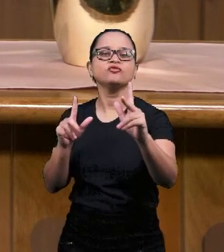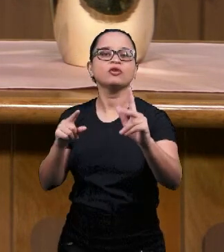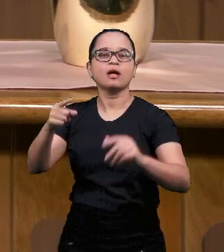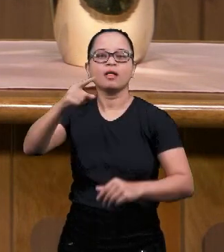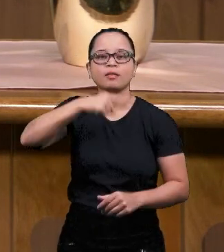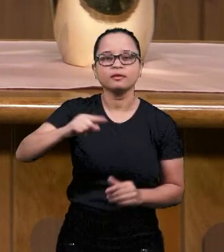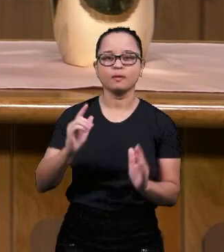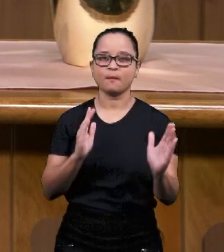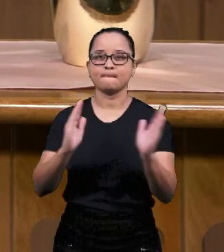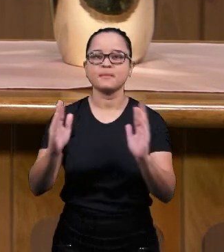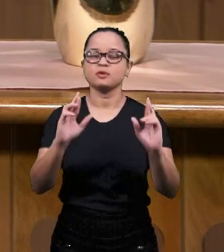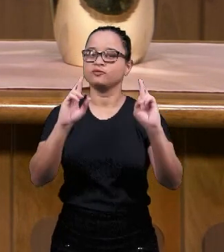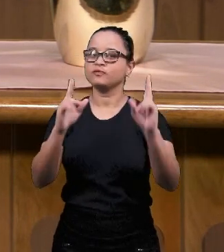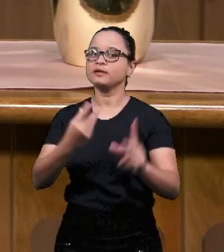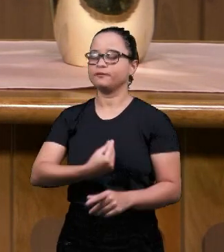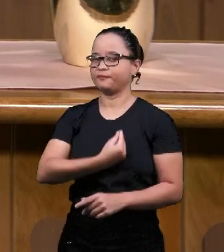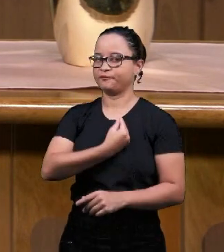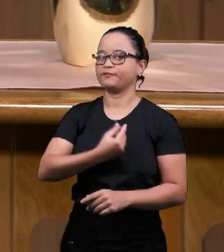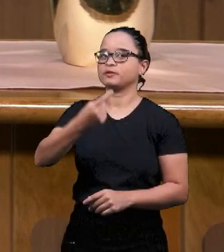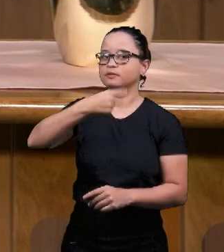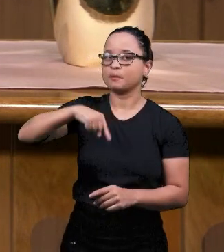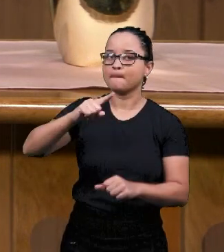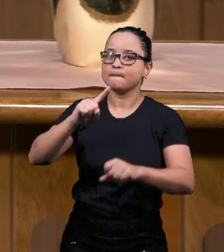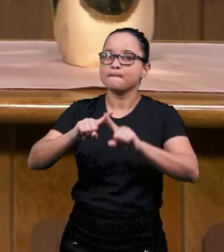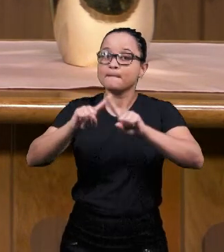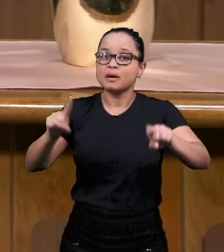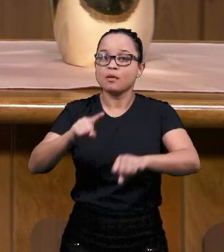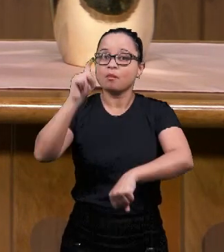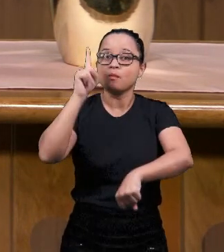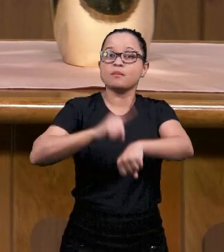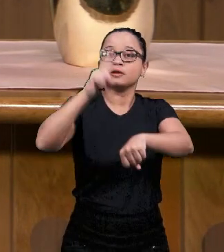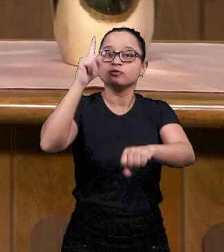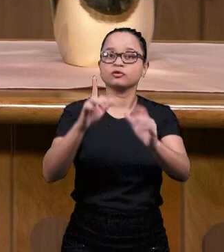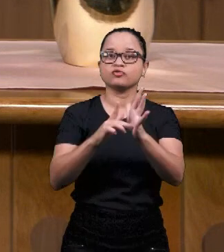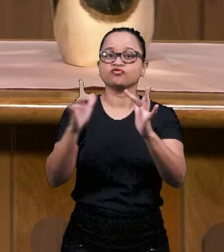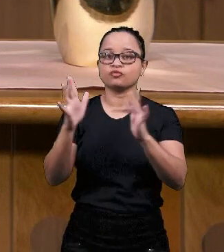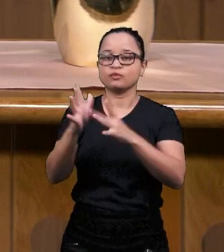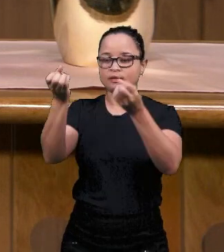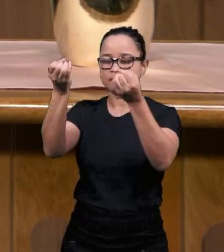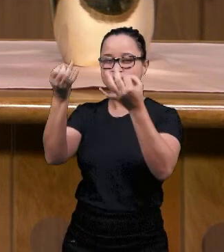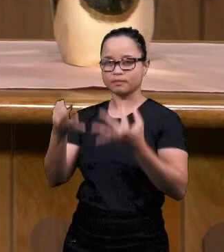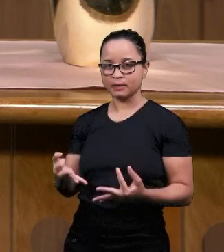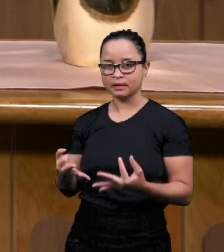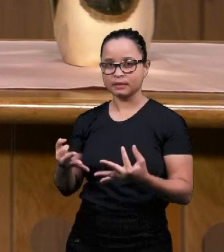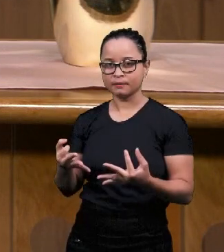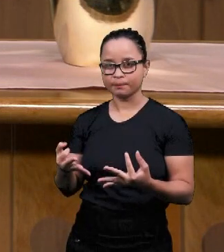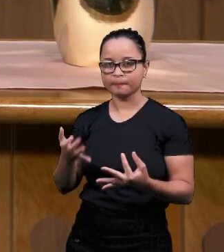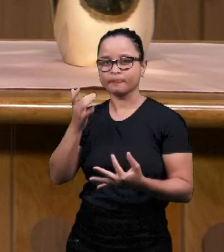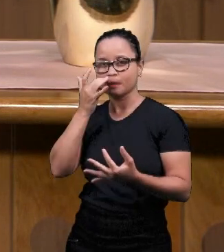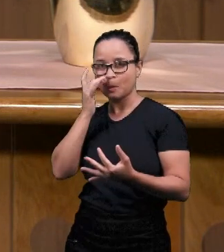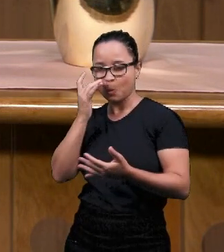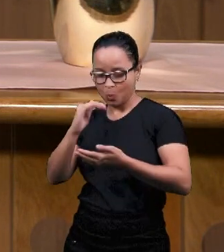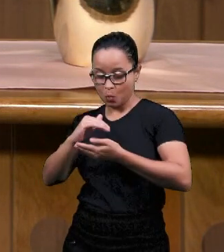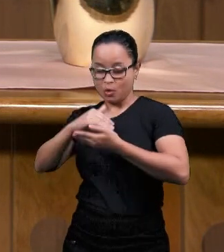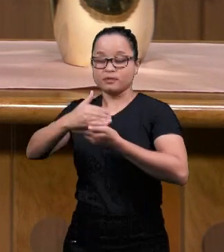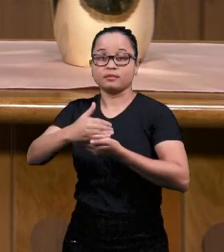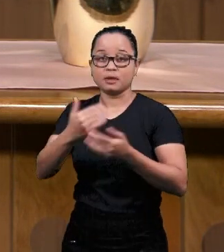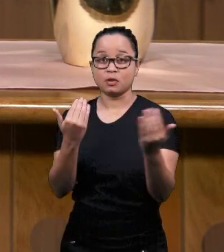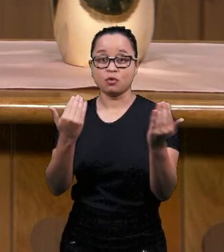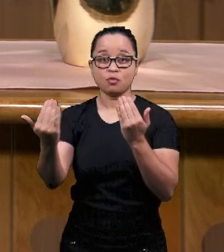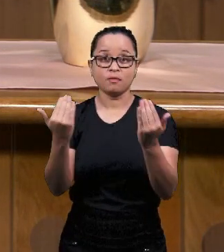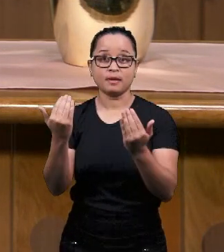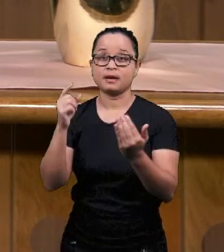Человек, он в разных ситуациях живет в своей жизни, но когда Господь Иисус говорит о сокровище, и это сокровище,